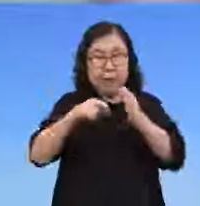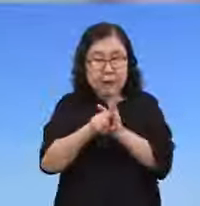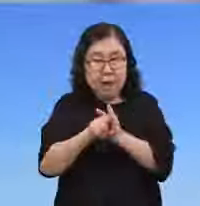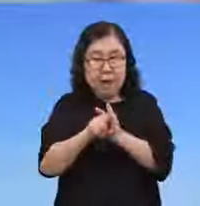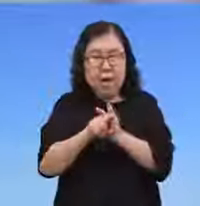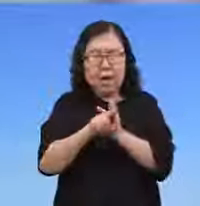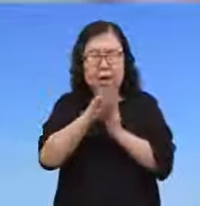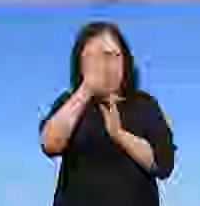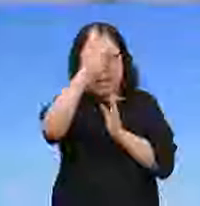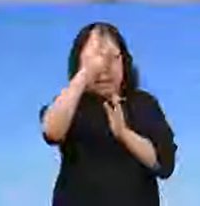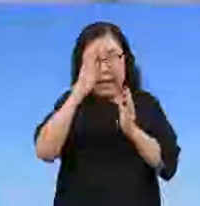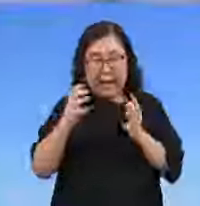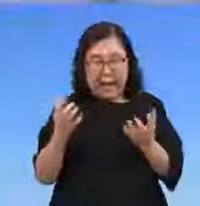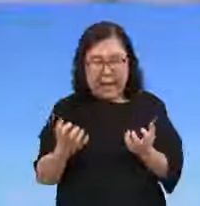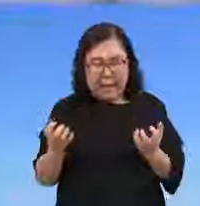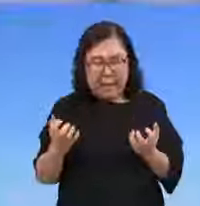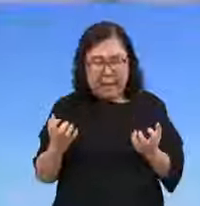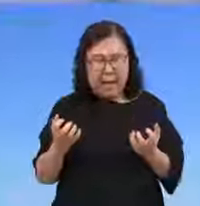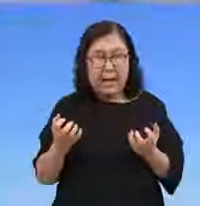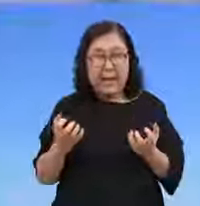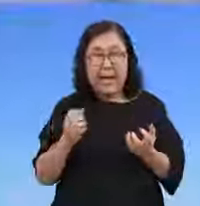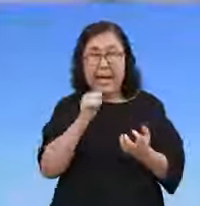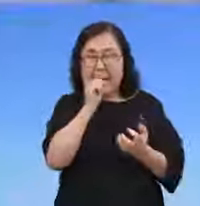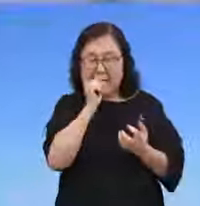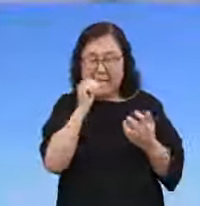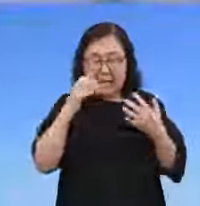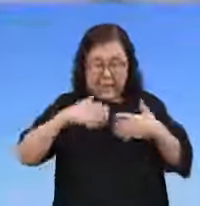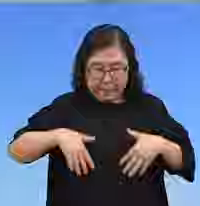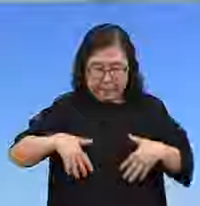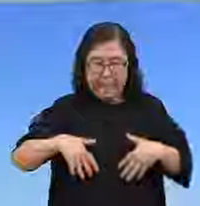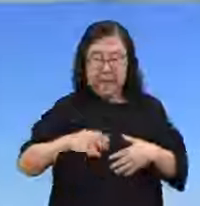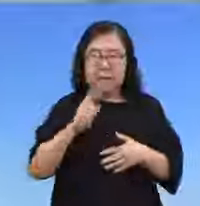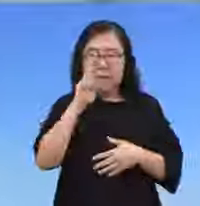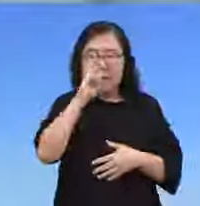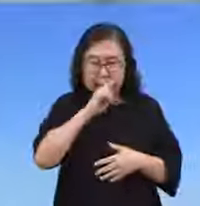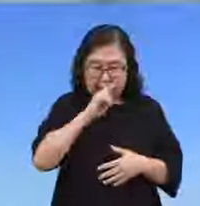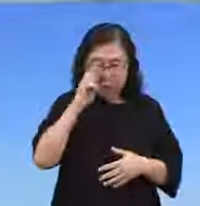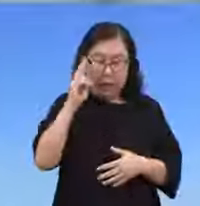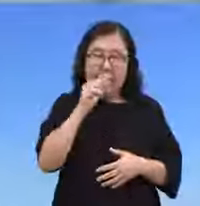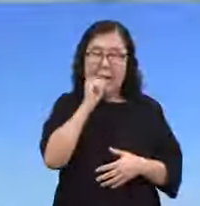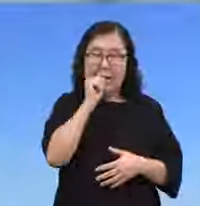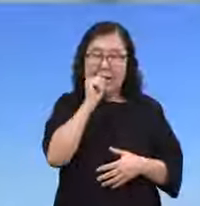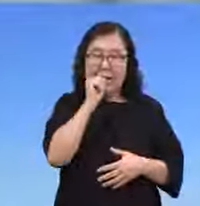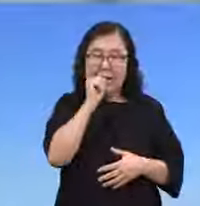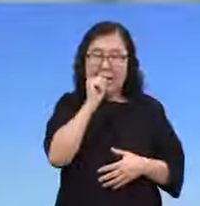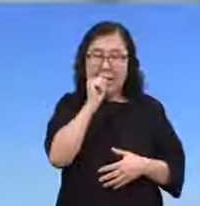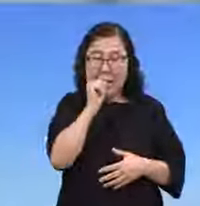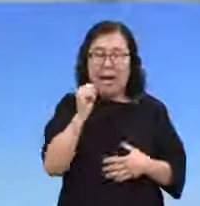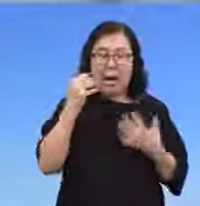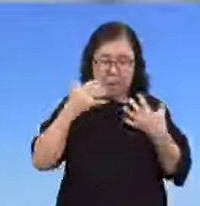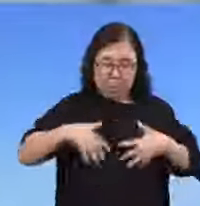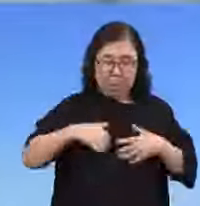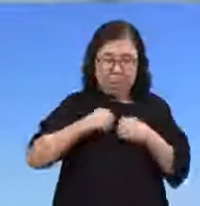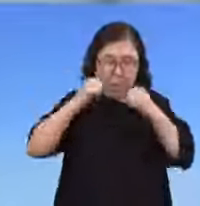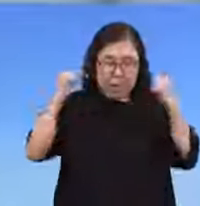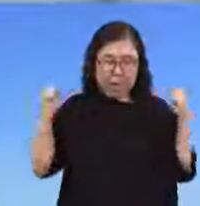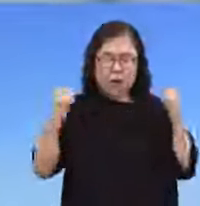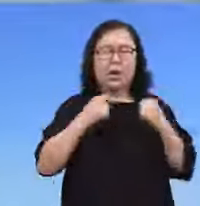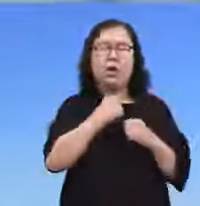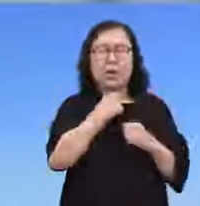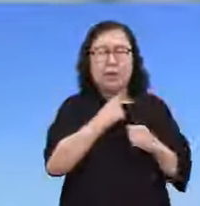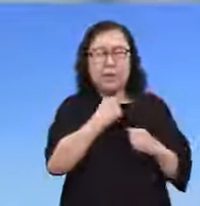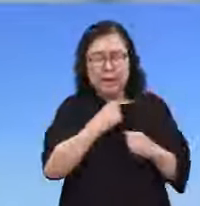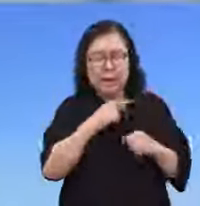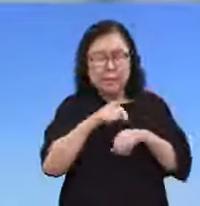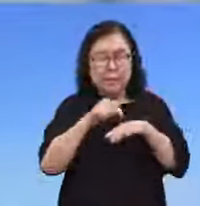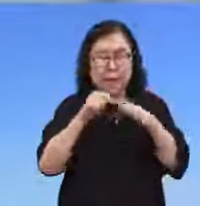하나님, 나만의 갑옷을 벗기를 원합니다, 사울의 갑옷을 정말 벗기를 원합니다, 이런 맥락으로 보면은요,